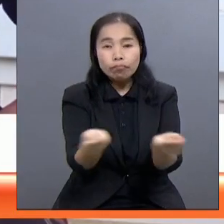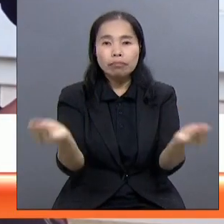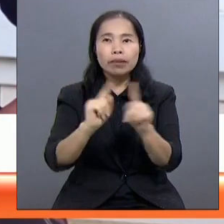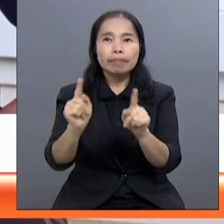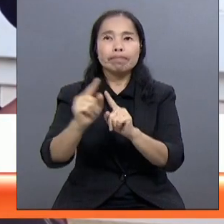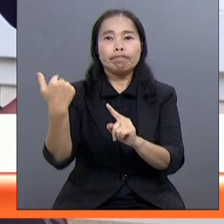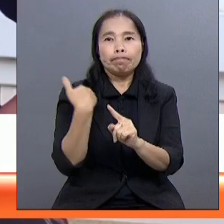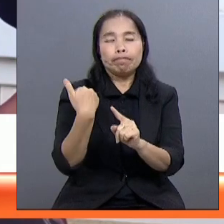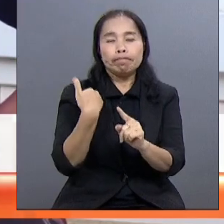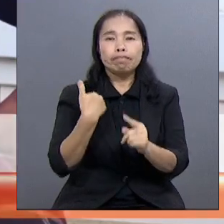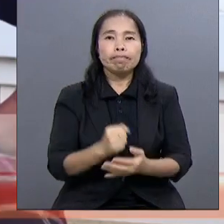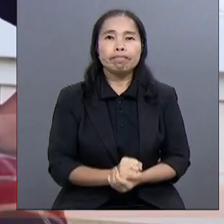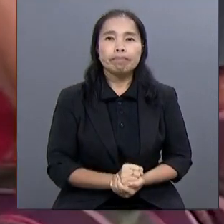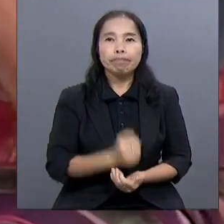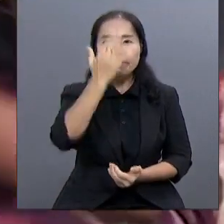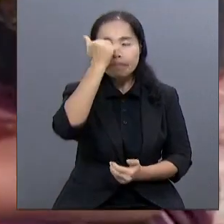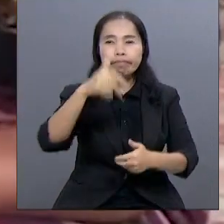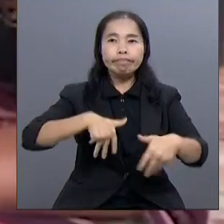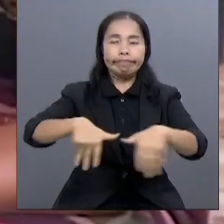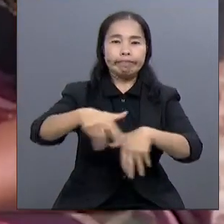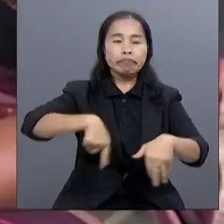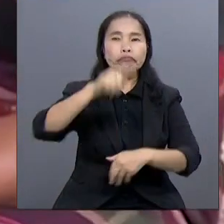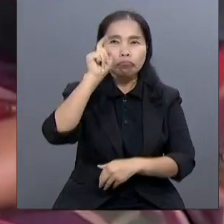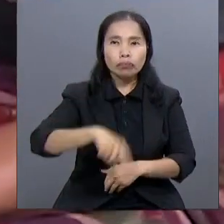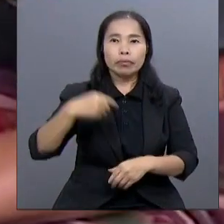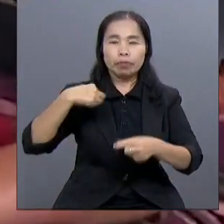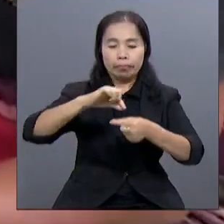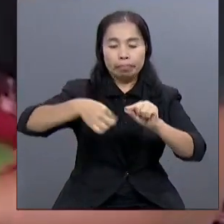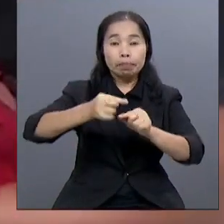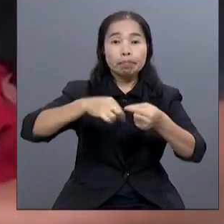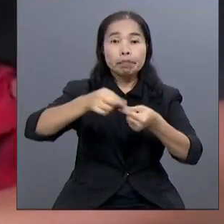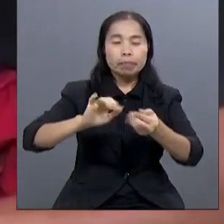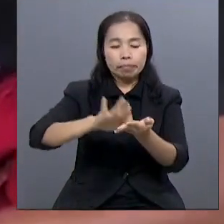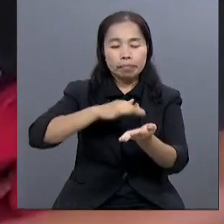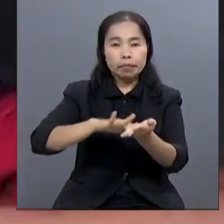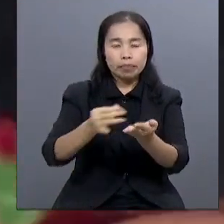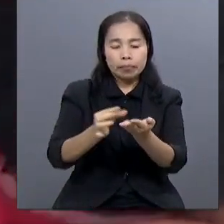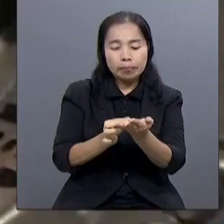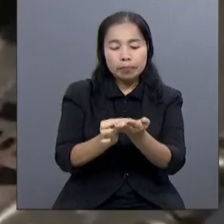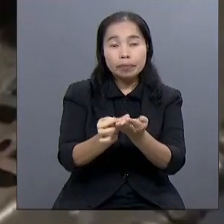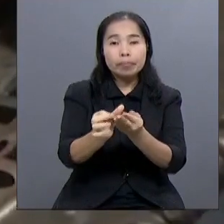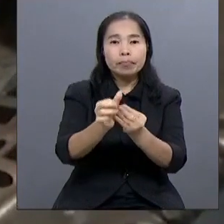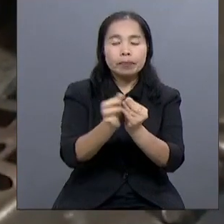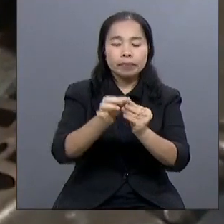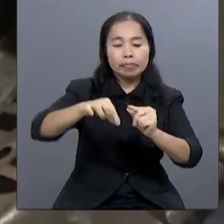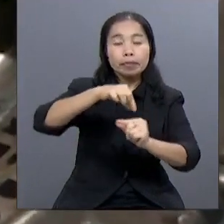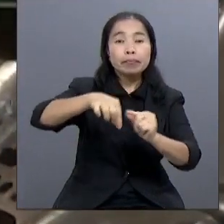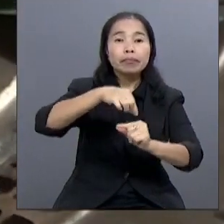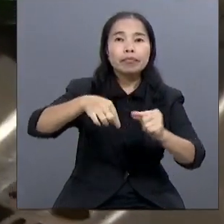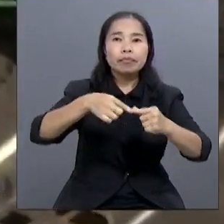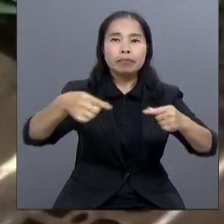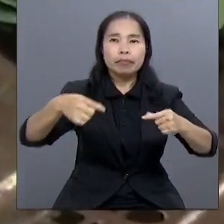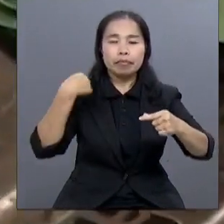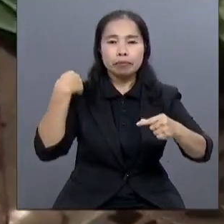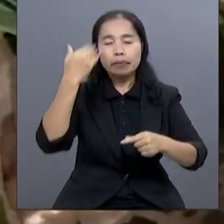ำมันจะต้องได้ไปแต่งคำหมากคำพูดไปแต่งหมากแต่งคู่บัดนี้ใส่จังพิธีพาต่างๆก็ได้ไ